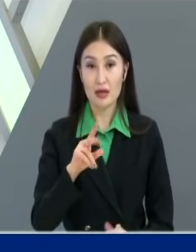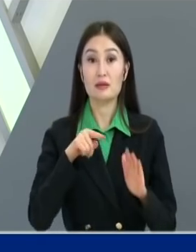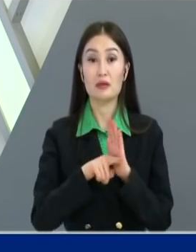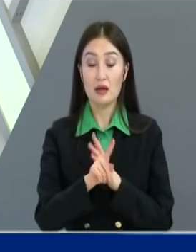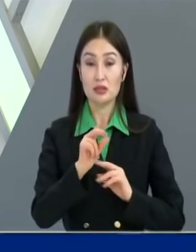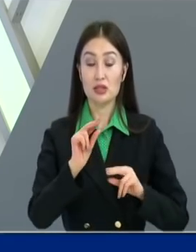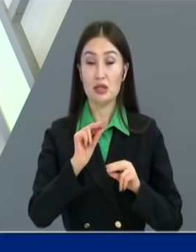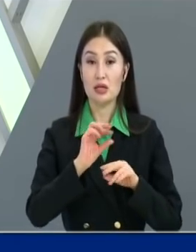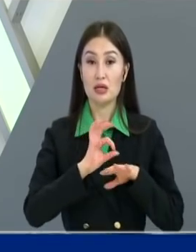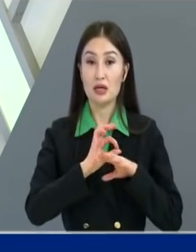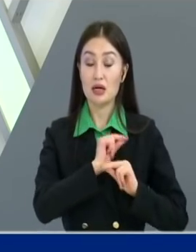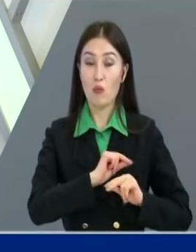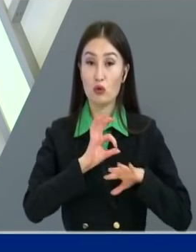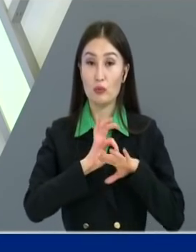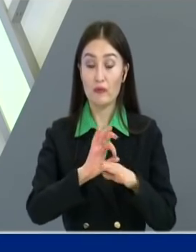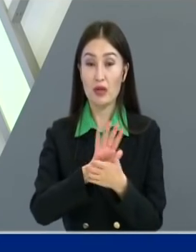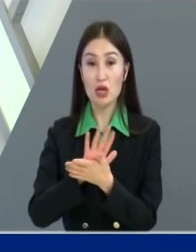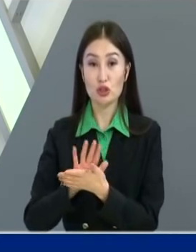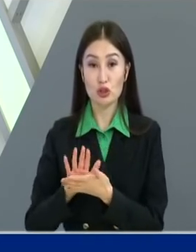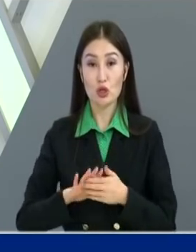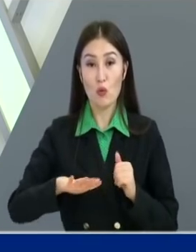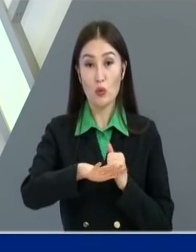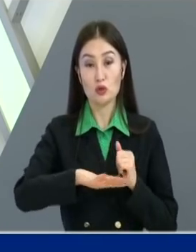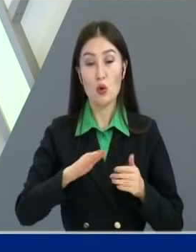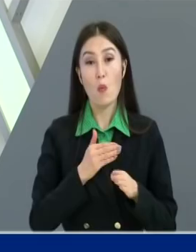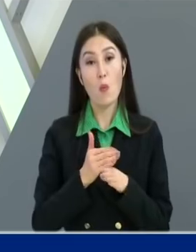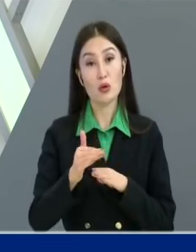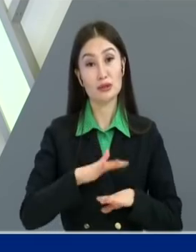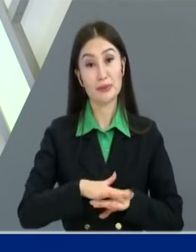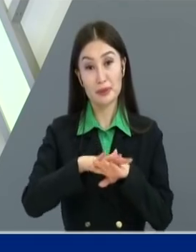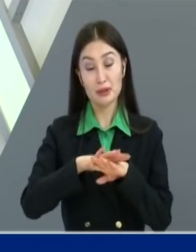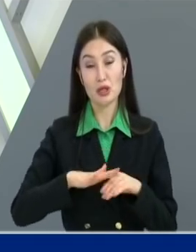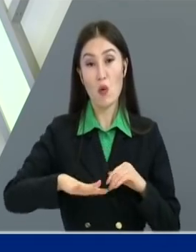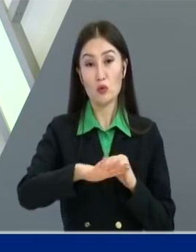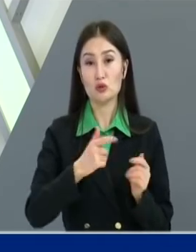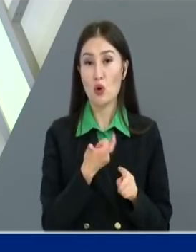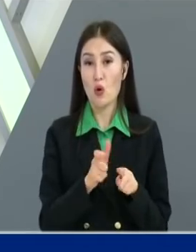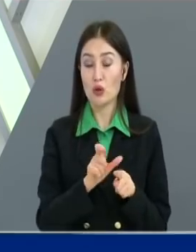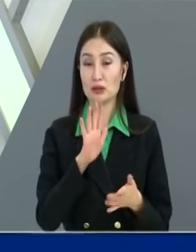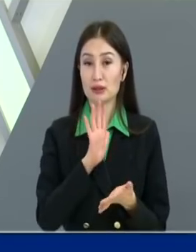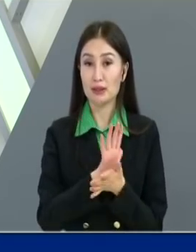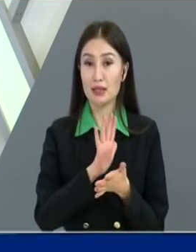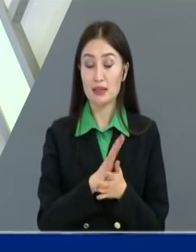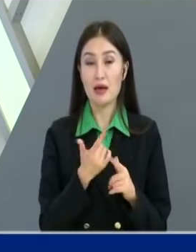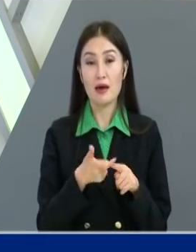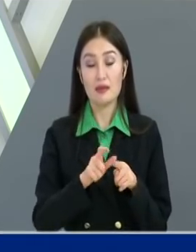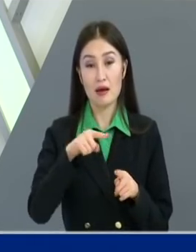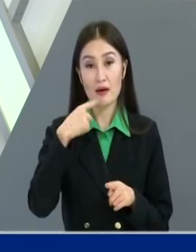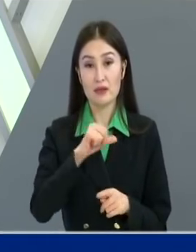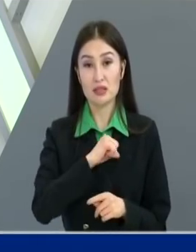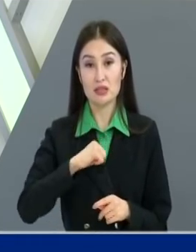по очищению площади. Как известно, после митинга площадь очень грязная. Это отмечают сами